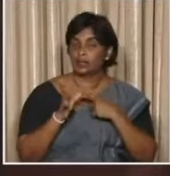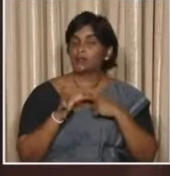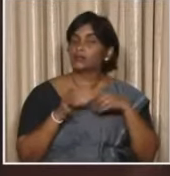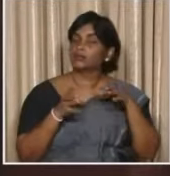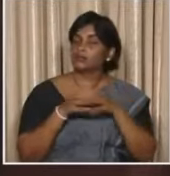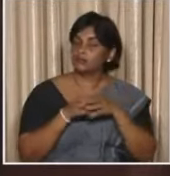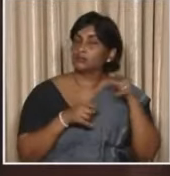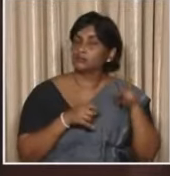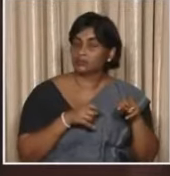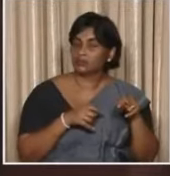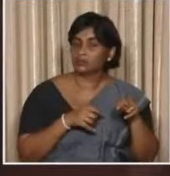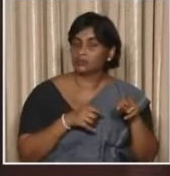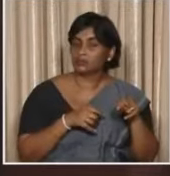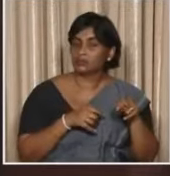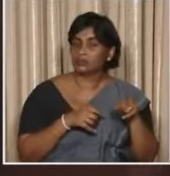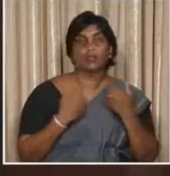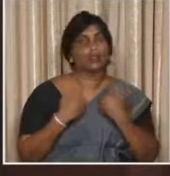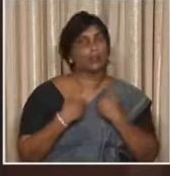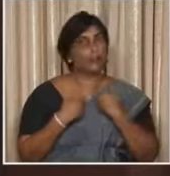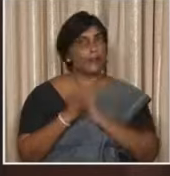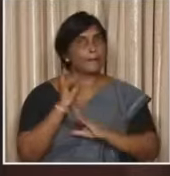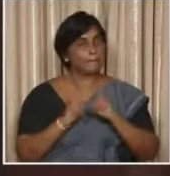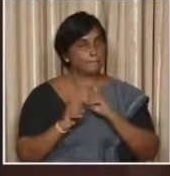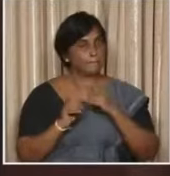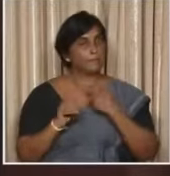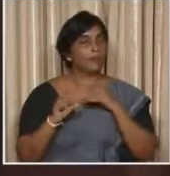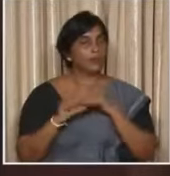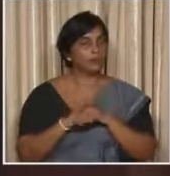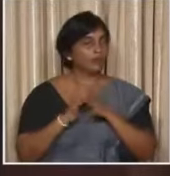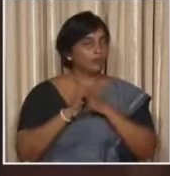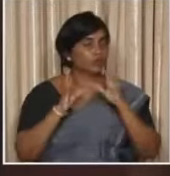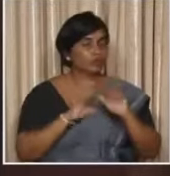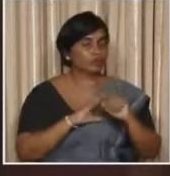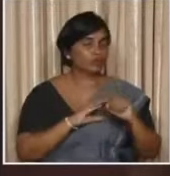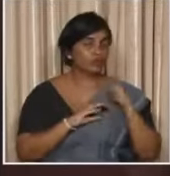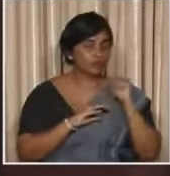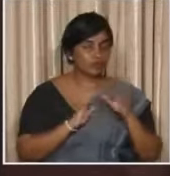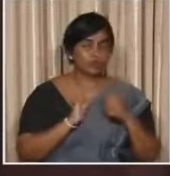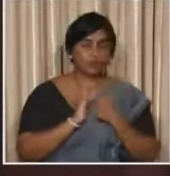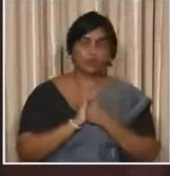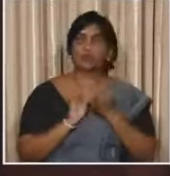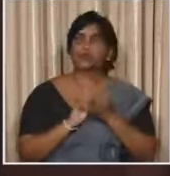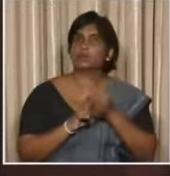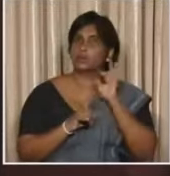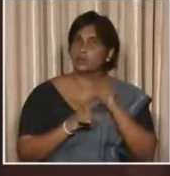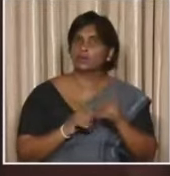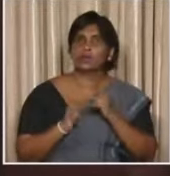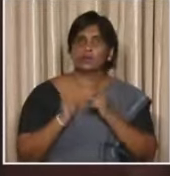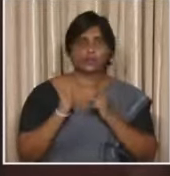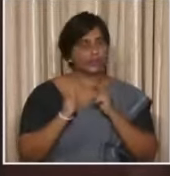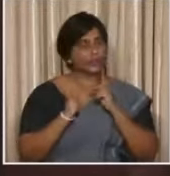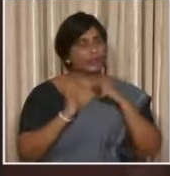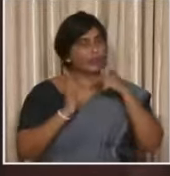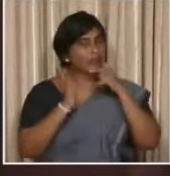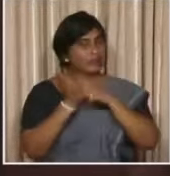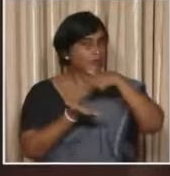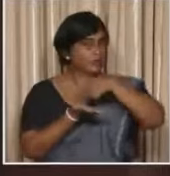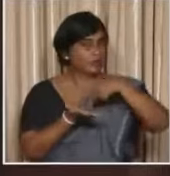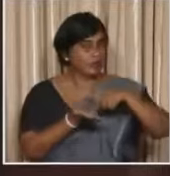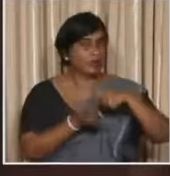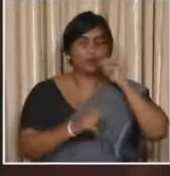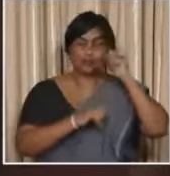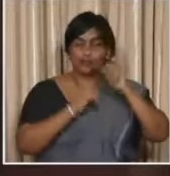ඒ වගේම අපේ අමාත්‍යංශයට ලොකු ශක්තියක් වෙලා තියෙනවා ගරු සභාපතිතුමනි මේ නාගරික නිවාසවල ඉන්න